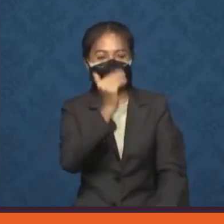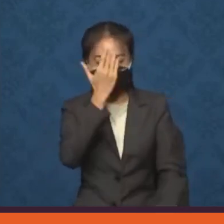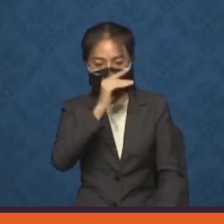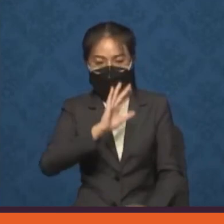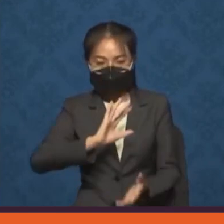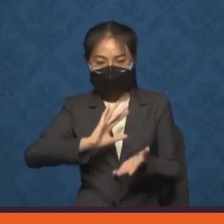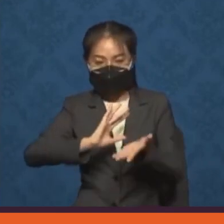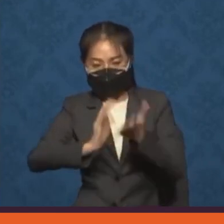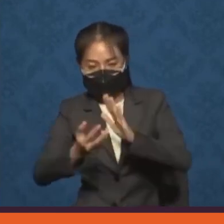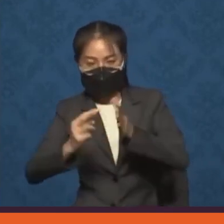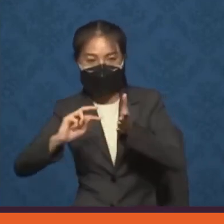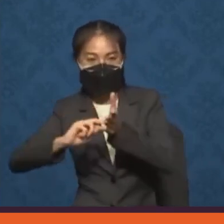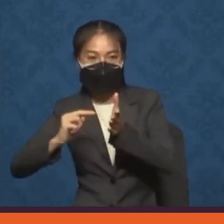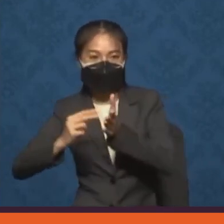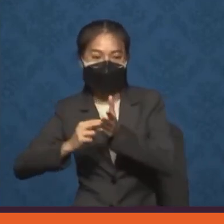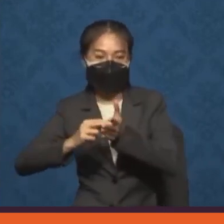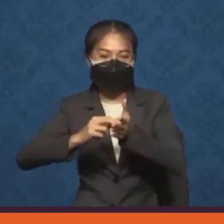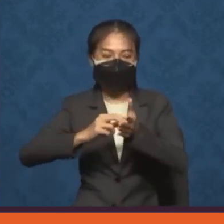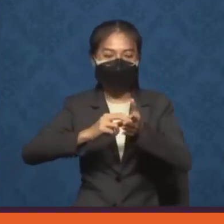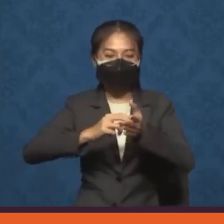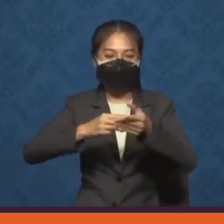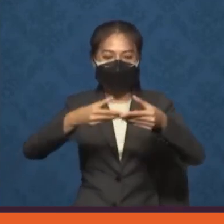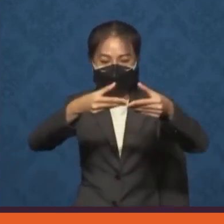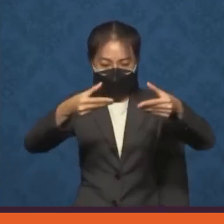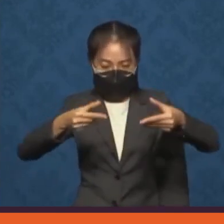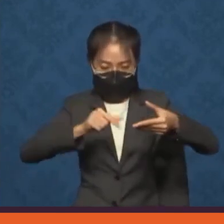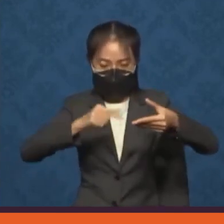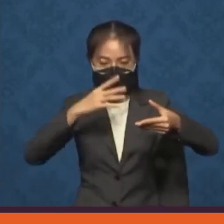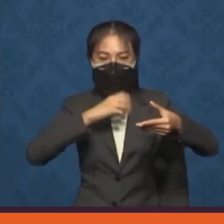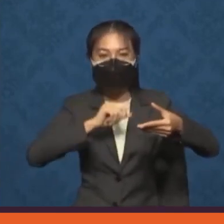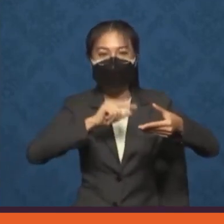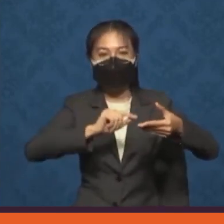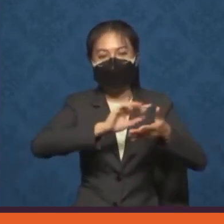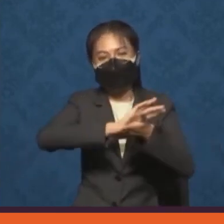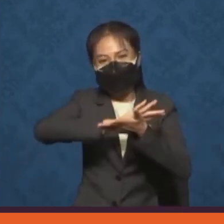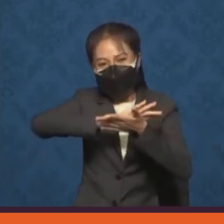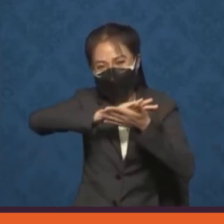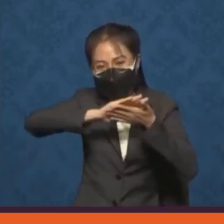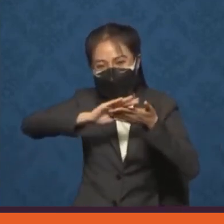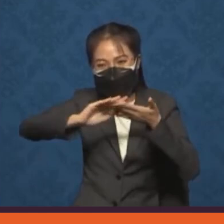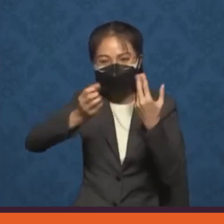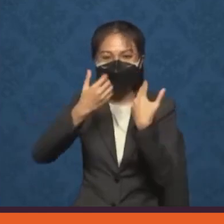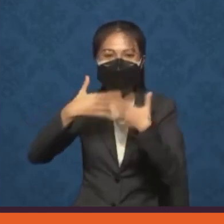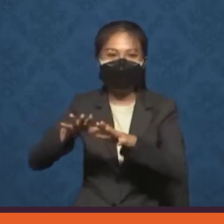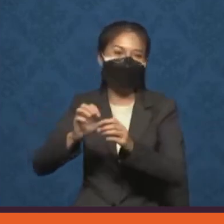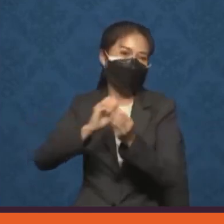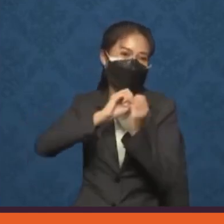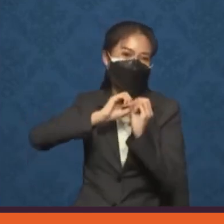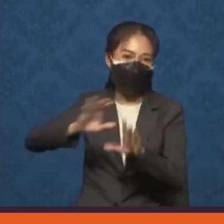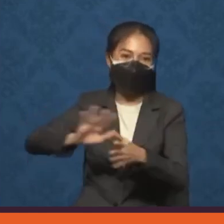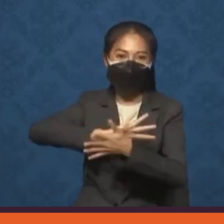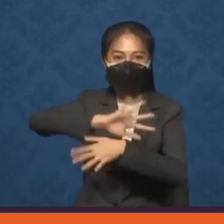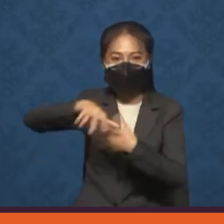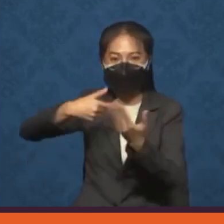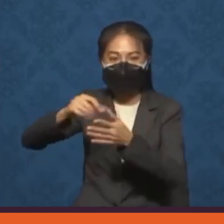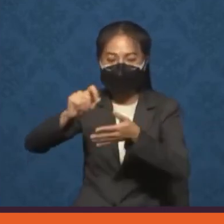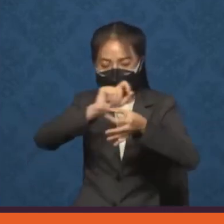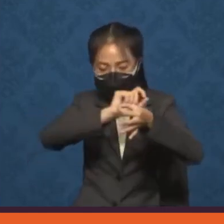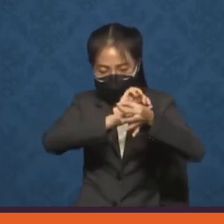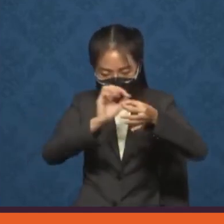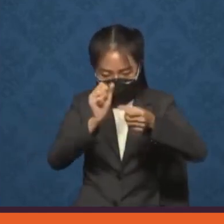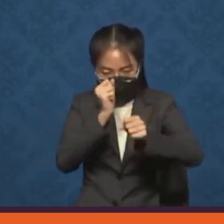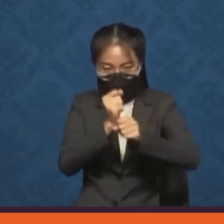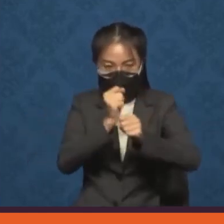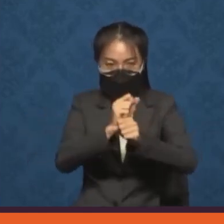ปทั้งฉบับแล้วเขียนขึ้นมาใหม่ในลักษณะที่มันไม่มีเขาร่างเขารางแบบเดิมเลยแต่ร่างรัฐ